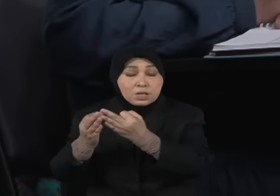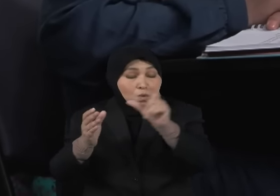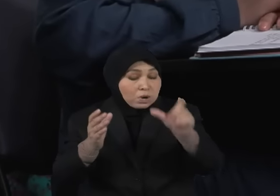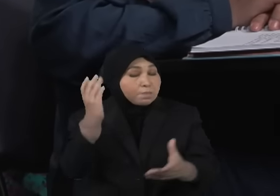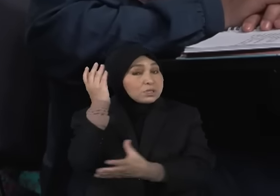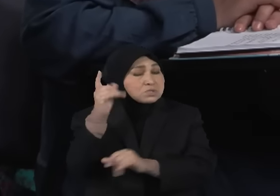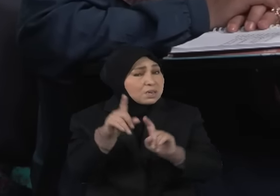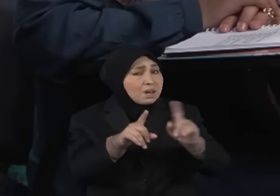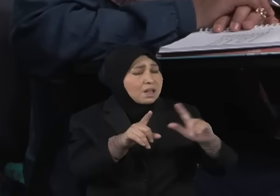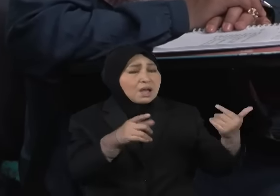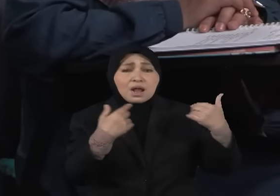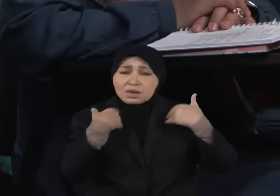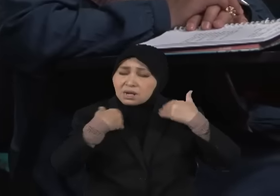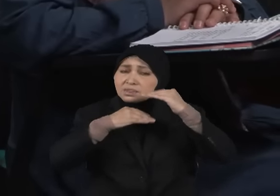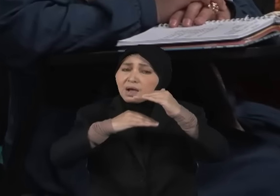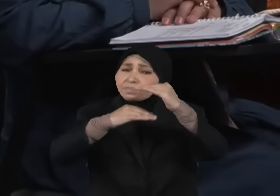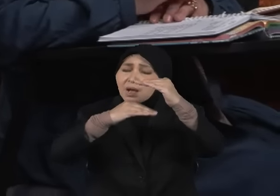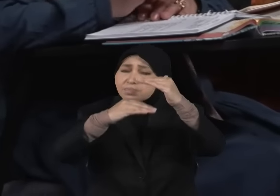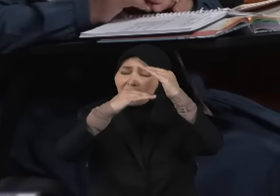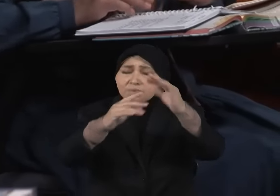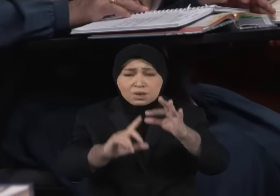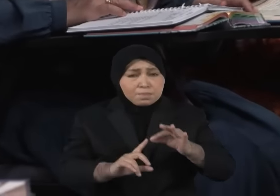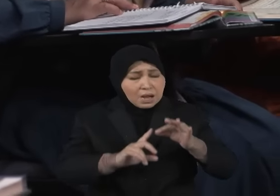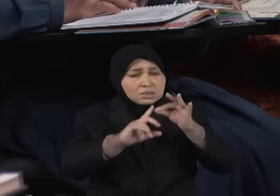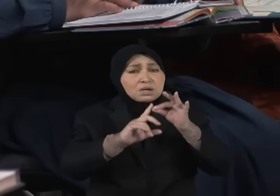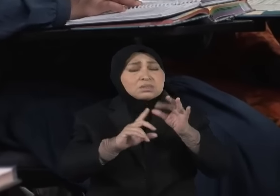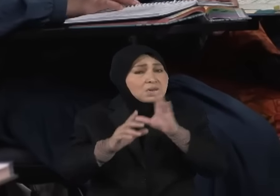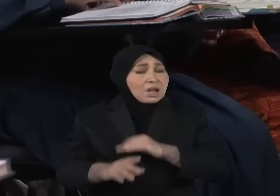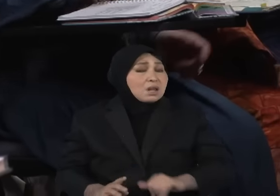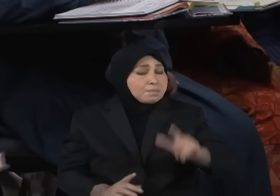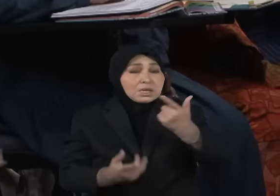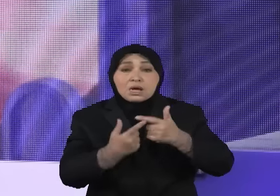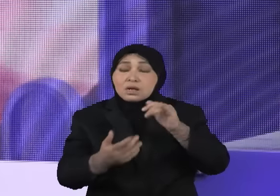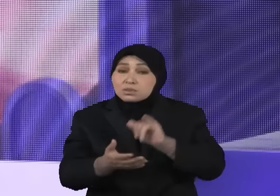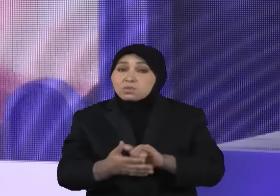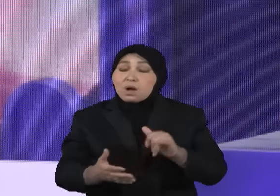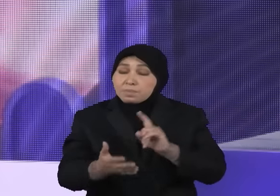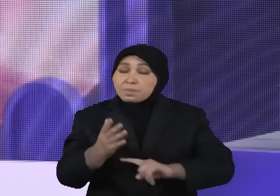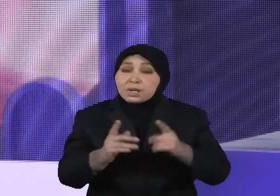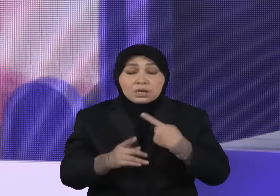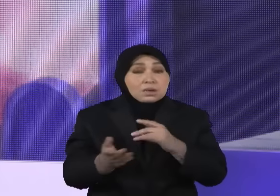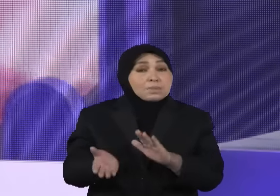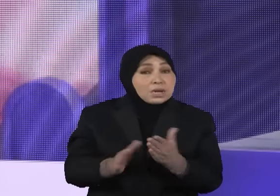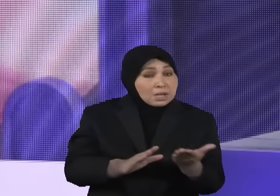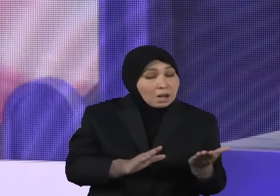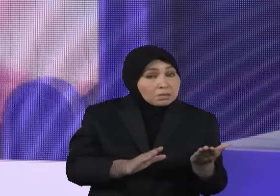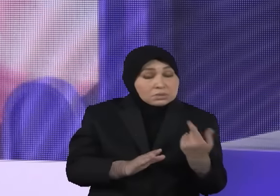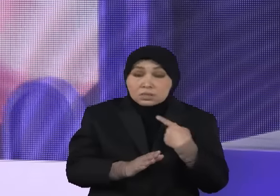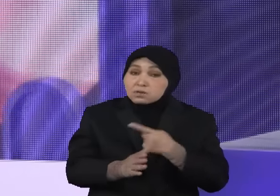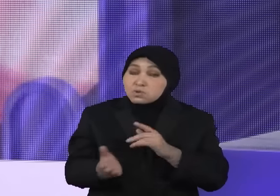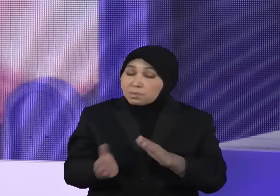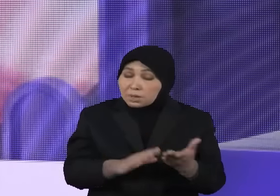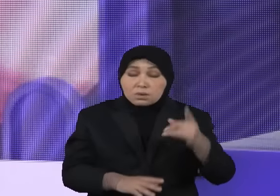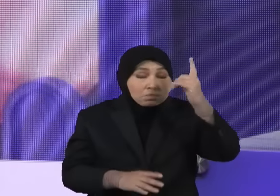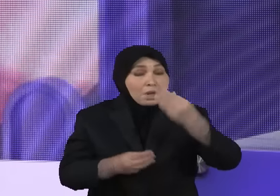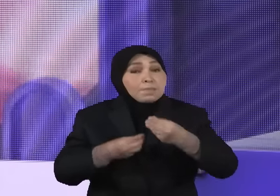dan sebagainya. Ada dia punya tahap-tahap ataupun keutamaannya. Dan lebih daripada itu ialah apabila kita meninggal. Ya, bila kita dah pergi pun Allah